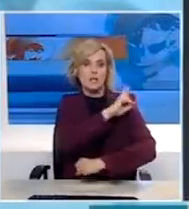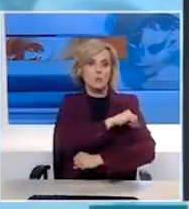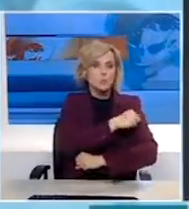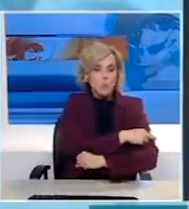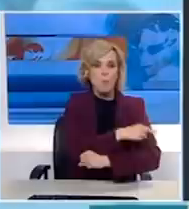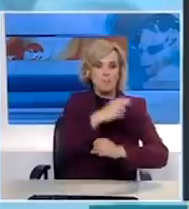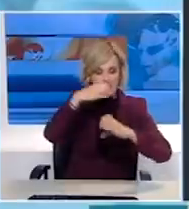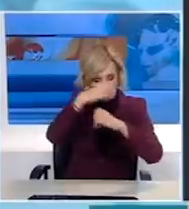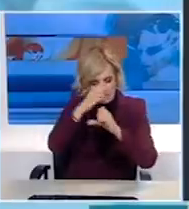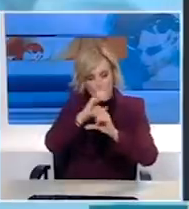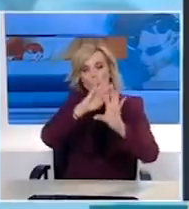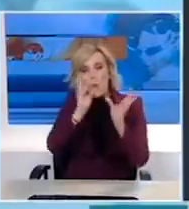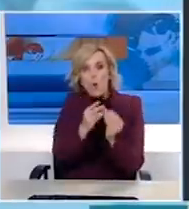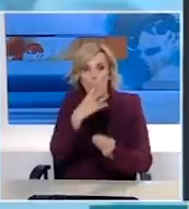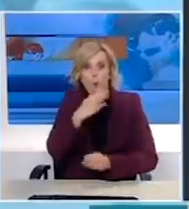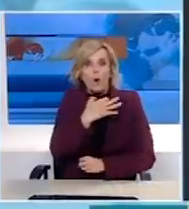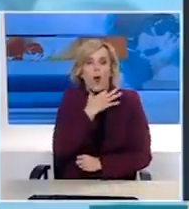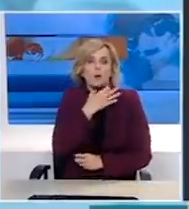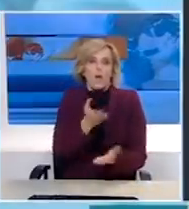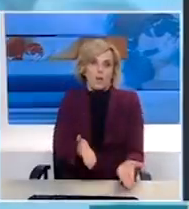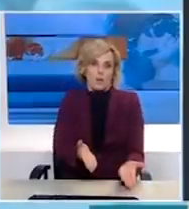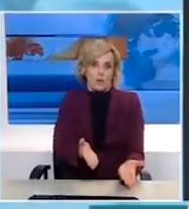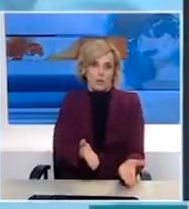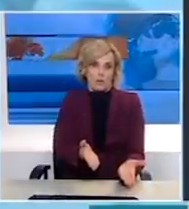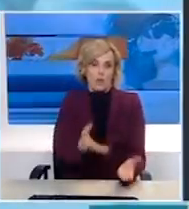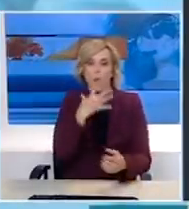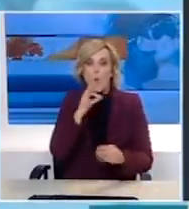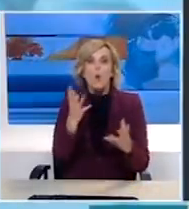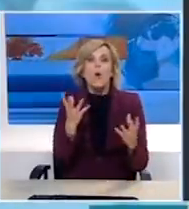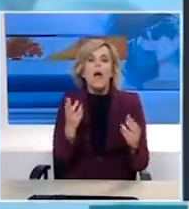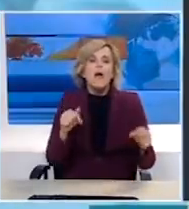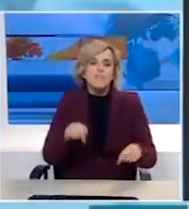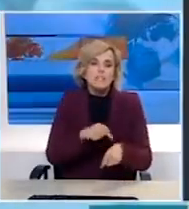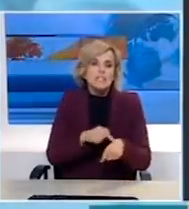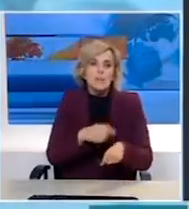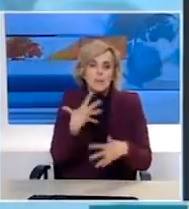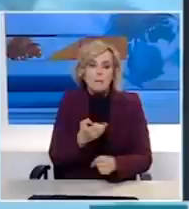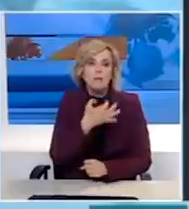φροντίδα λόγω εκτάκτων αναγκών, καθώς οι συμβεβλημένοι γιατροί με τον ΕΟΠΗ είναι ελάχιστοι?